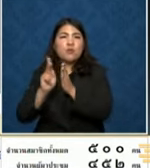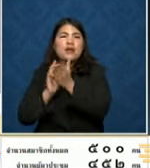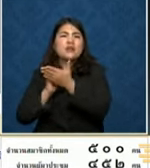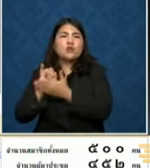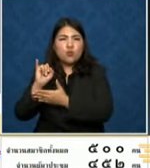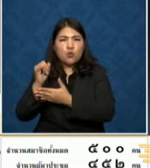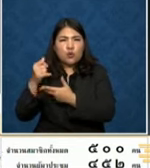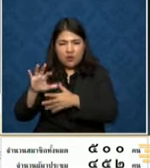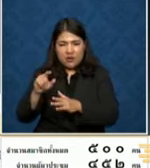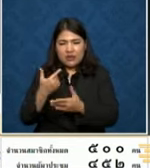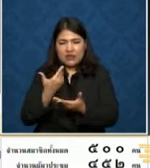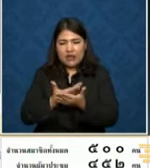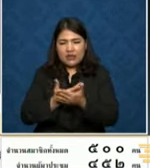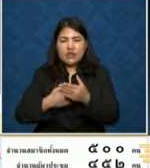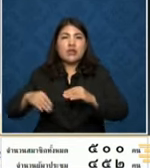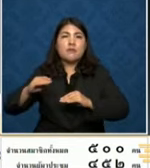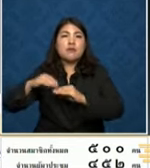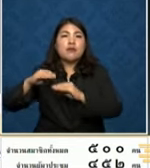พิ่มมูลค่า